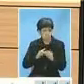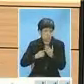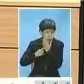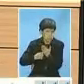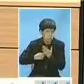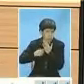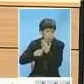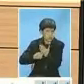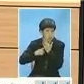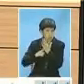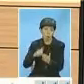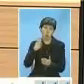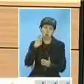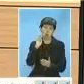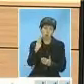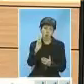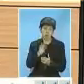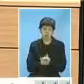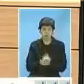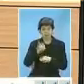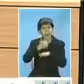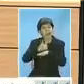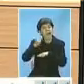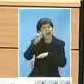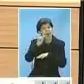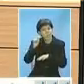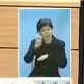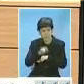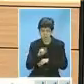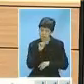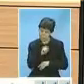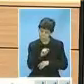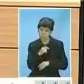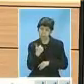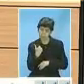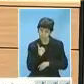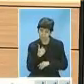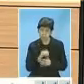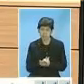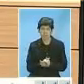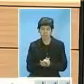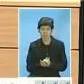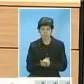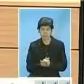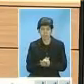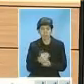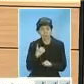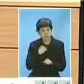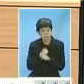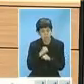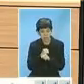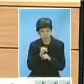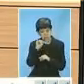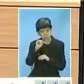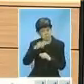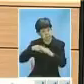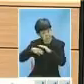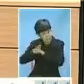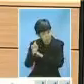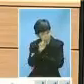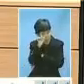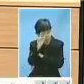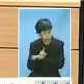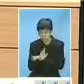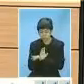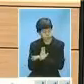ครับอธิบดีสั่งทุกครั้งว่าจำเลยจะหลบหนี